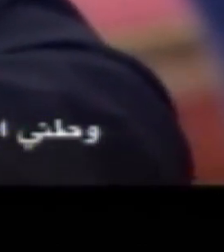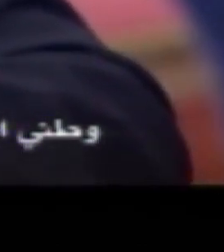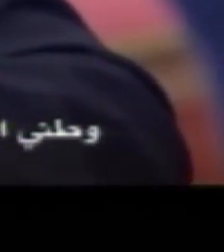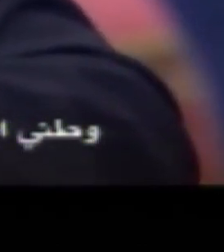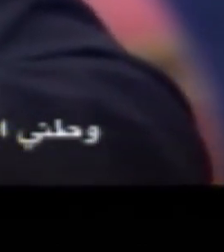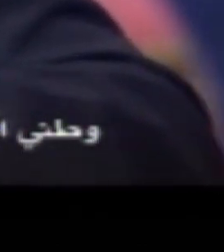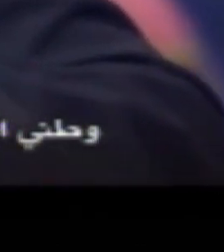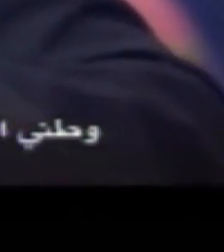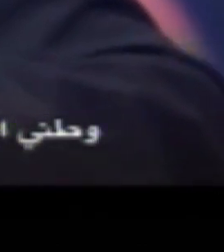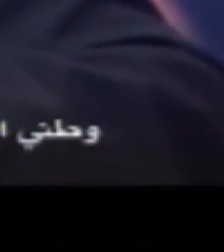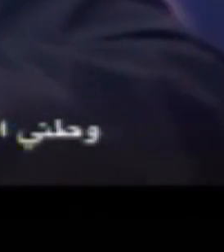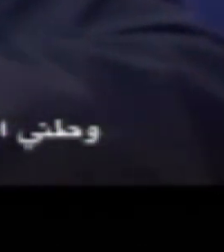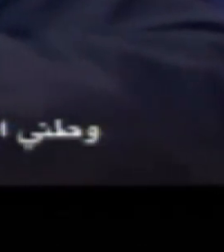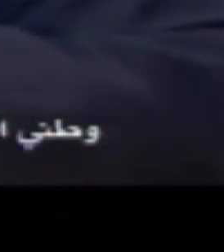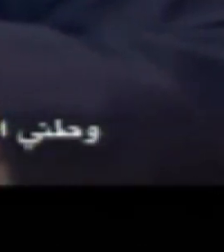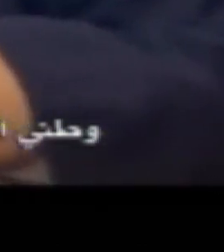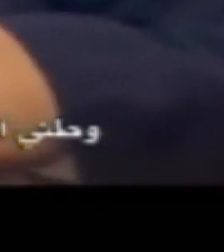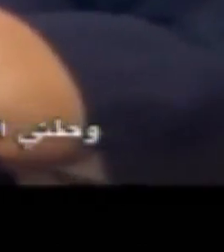اعداه